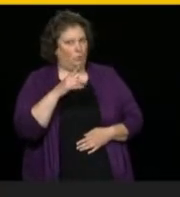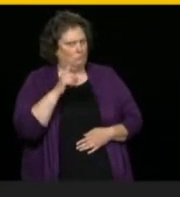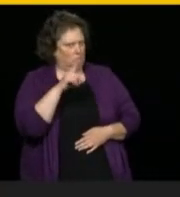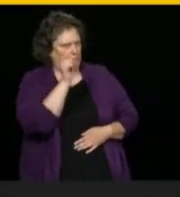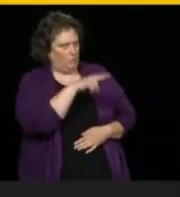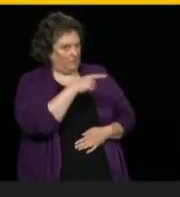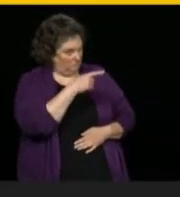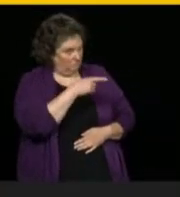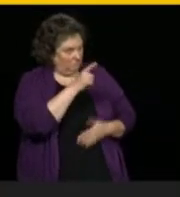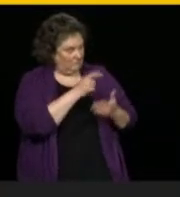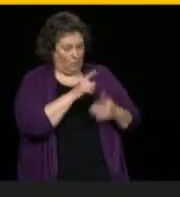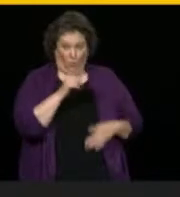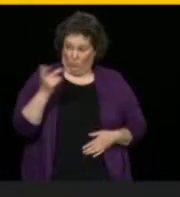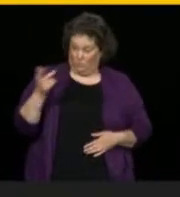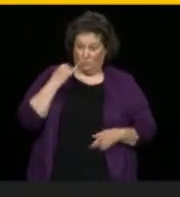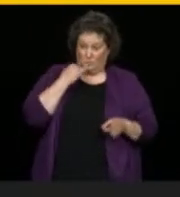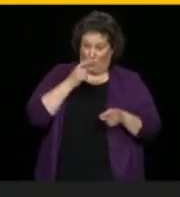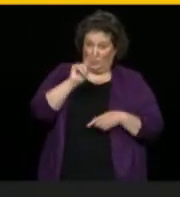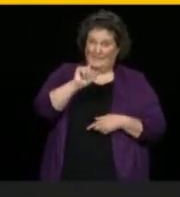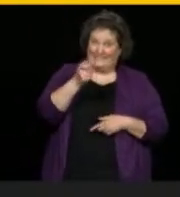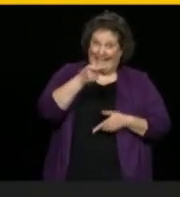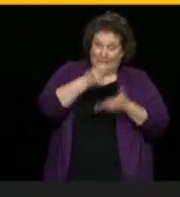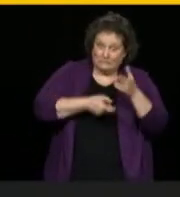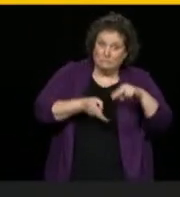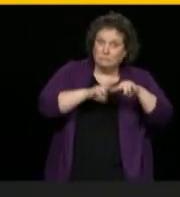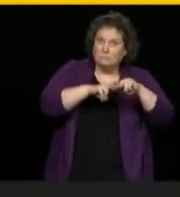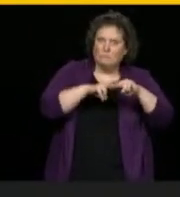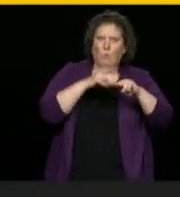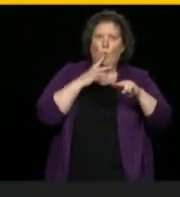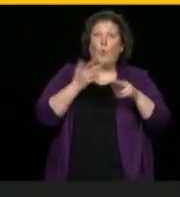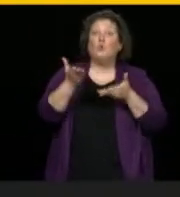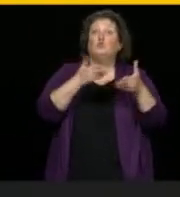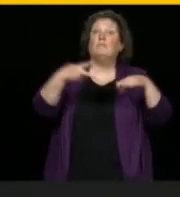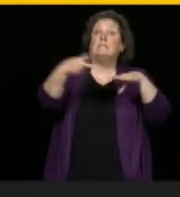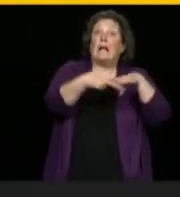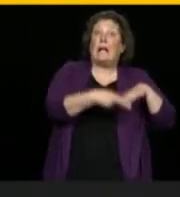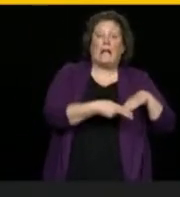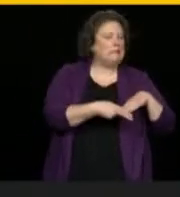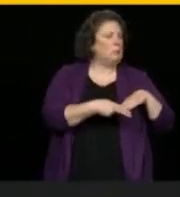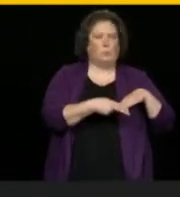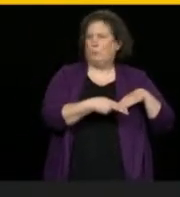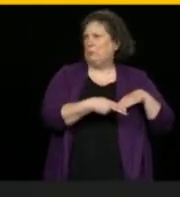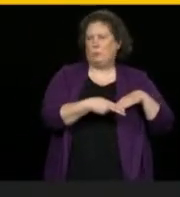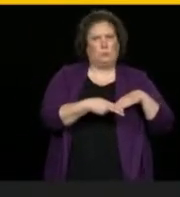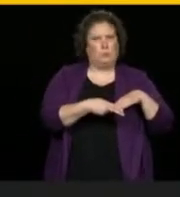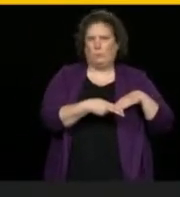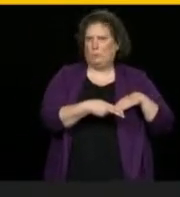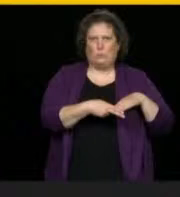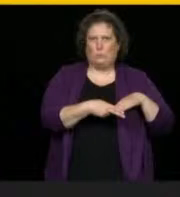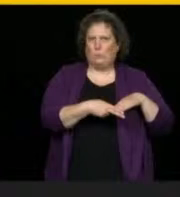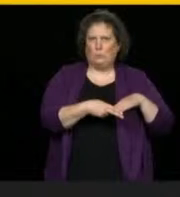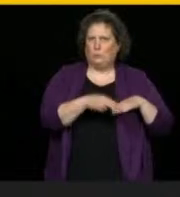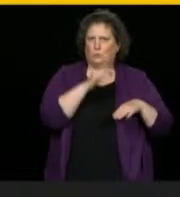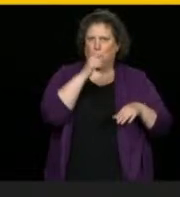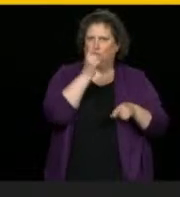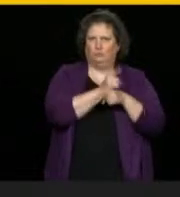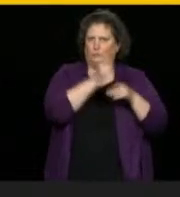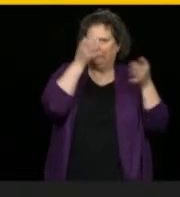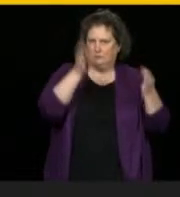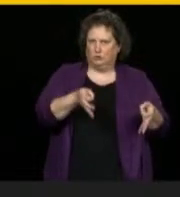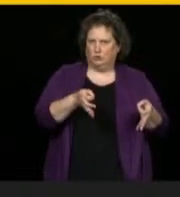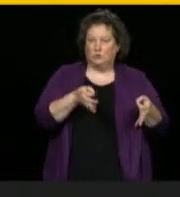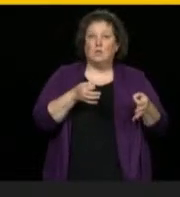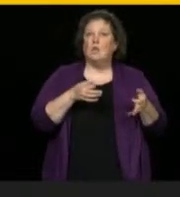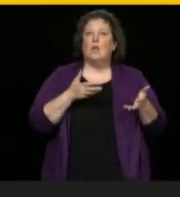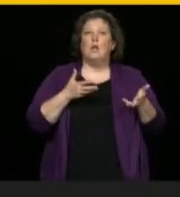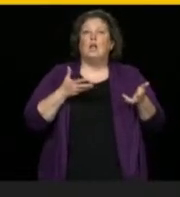options. ajouter des dépenses et freiner la We don't relance want to économique. On va continue pas spending limiter and l'aide slow the qu'on doit economic offrir aux restart. We're